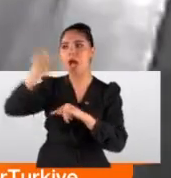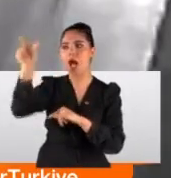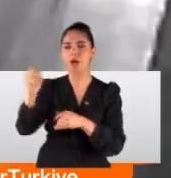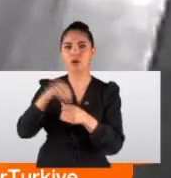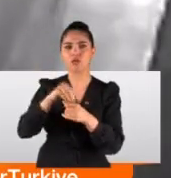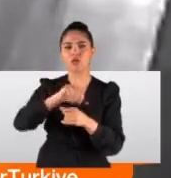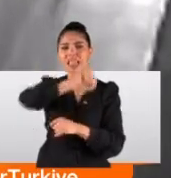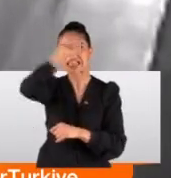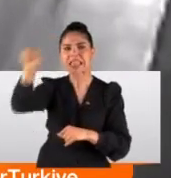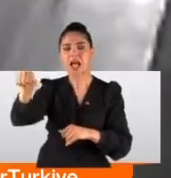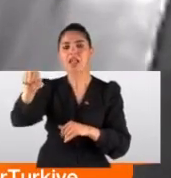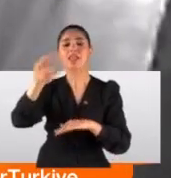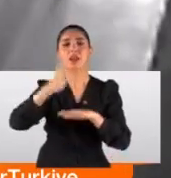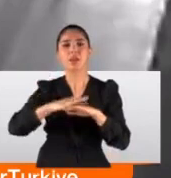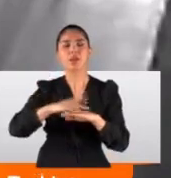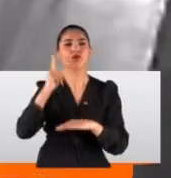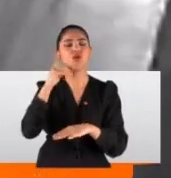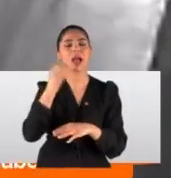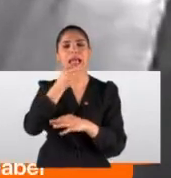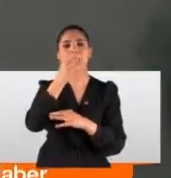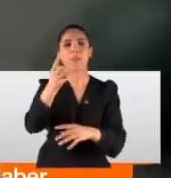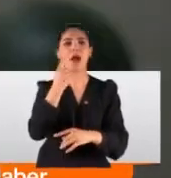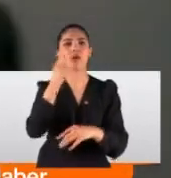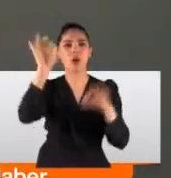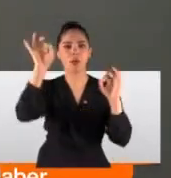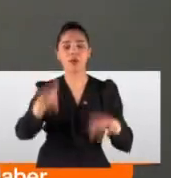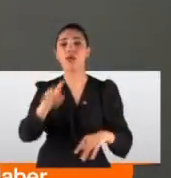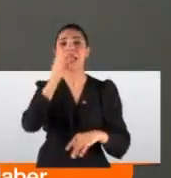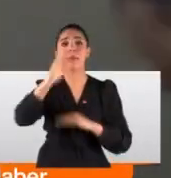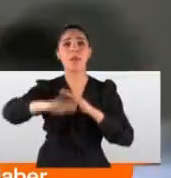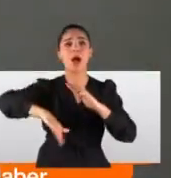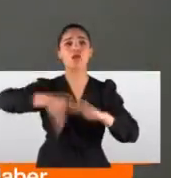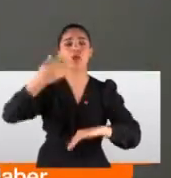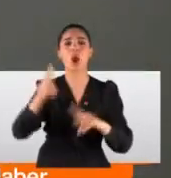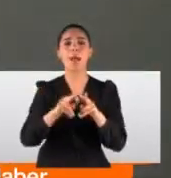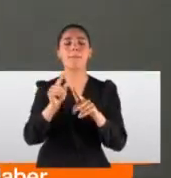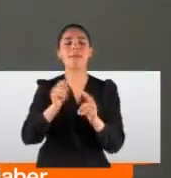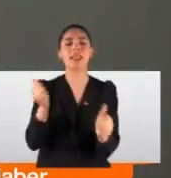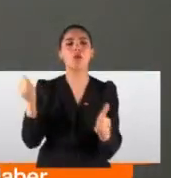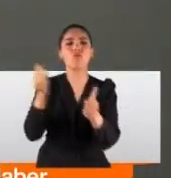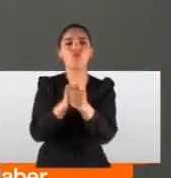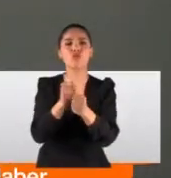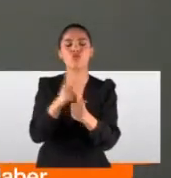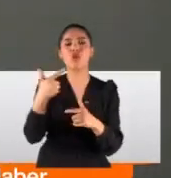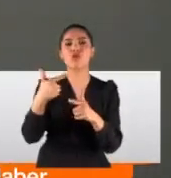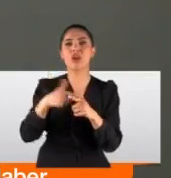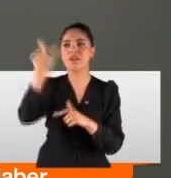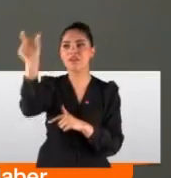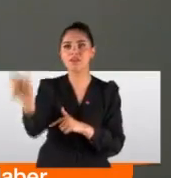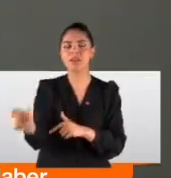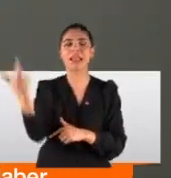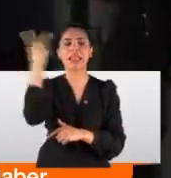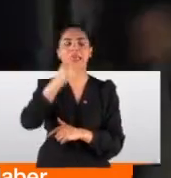kuruma saldırı düzenleyecek ihbarını yapmasıyla başladı. İhbarın ardından MİT Müsteşarı Fidan dönemin Genelkurmay 2.